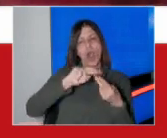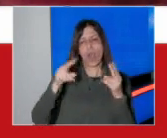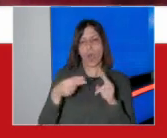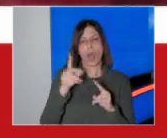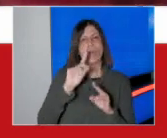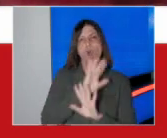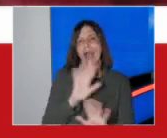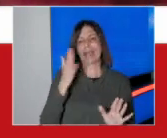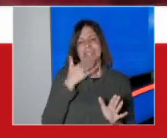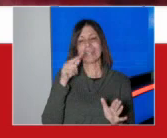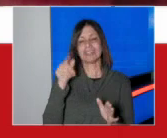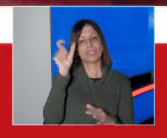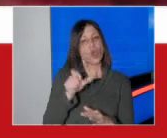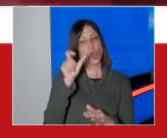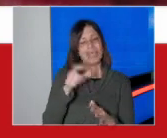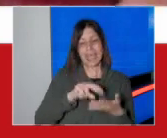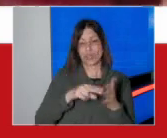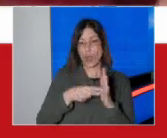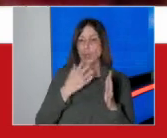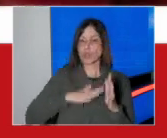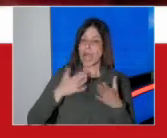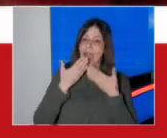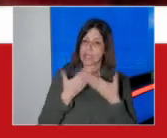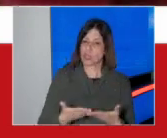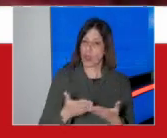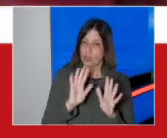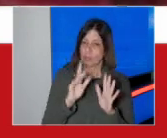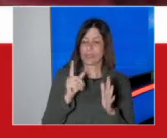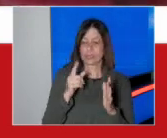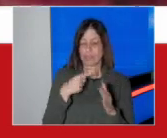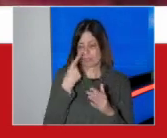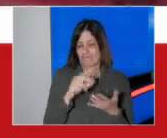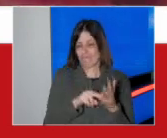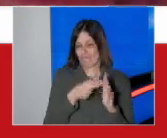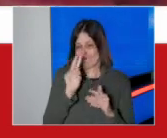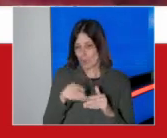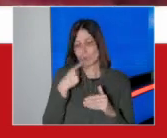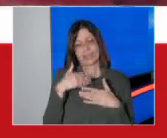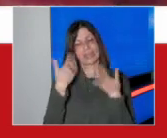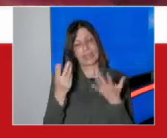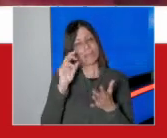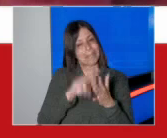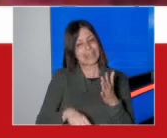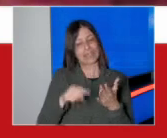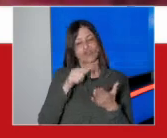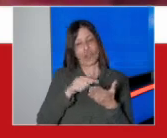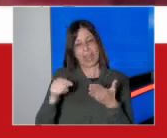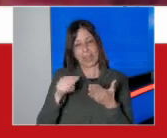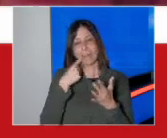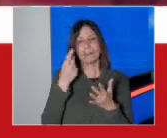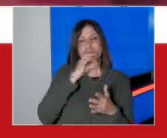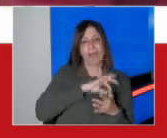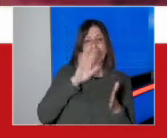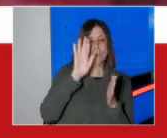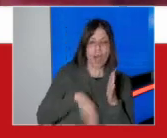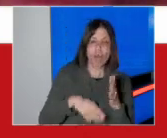מישראל, וזאת האוכלוסייה שהתוכנית הזאת רוצה לעזור לה. אז היא באה ואומרת, אנחנו ניתן לכם מס הכנסה שלילי, זאת אומרת מי שמרוויח